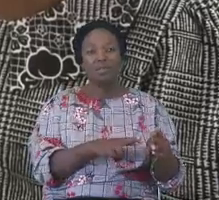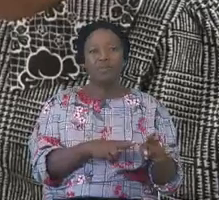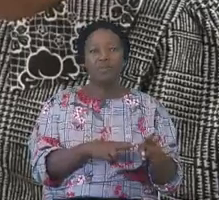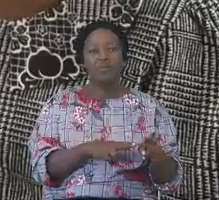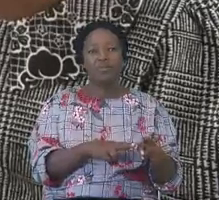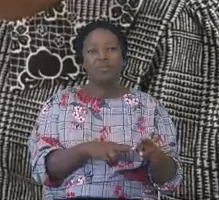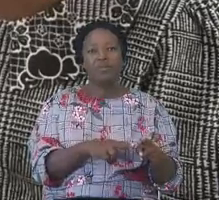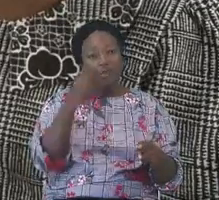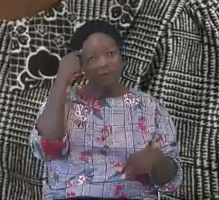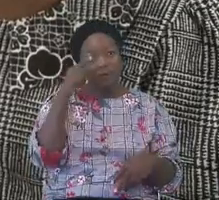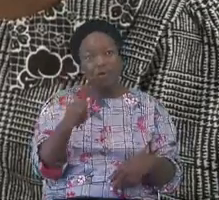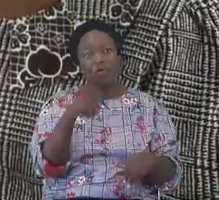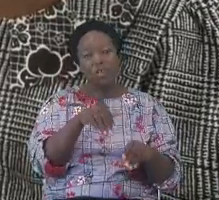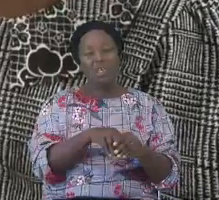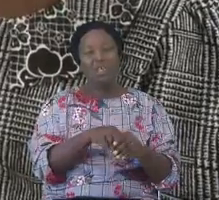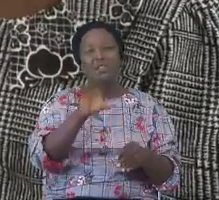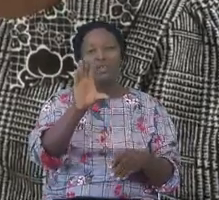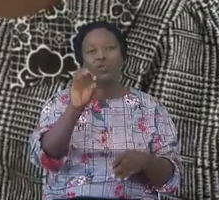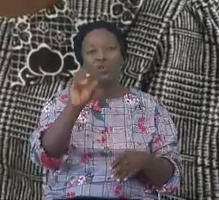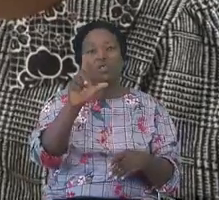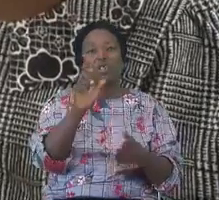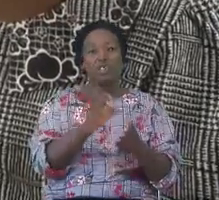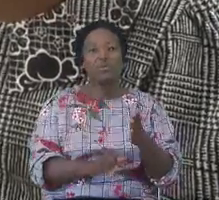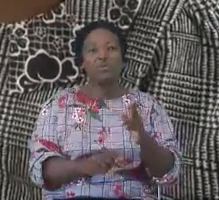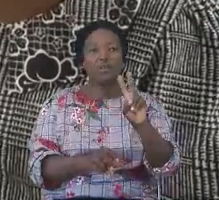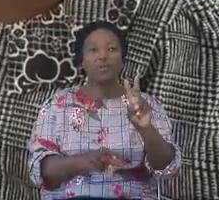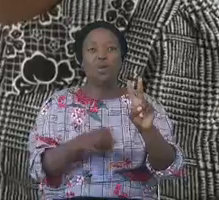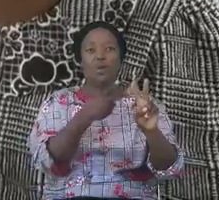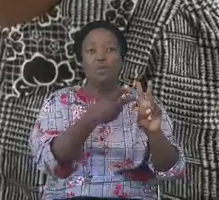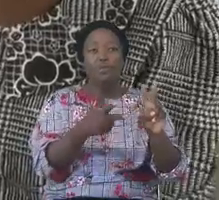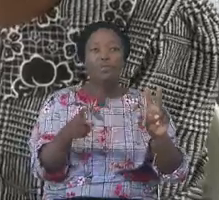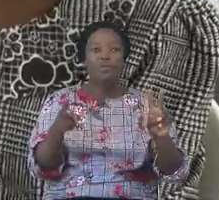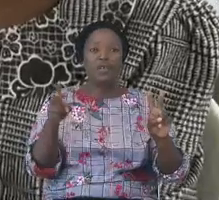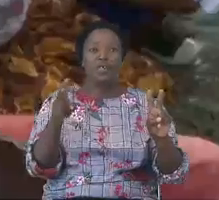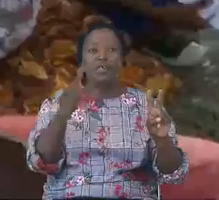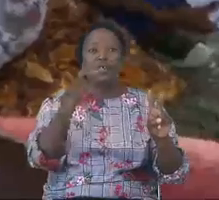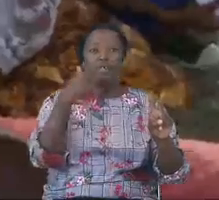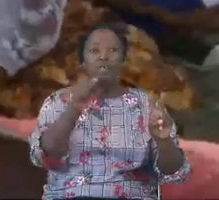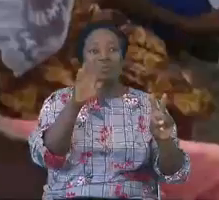manière. Tout est disponible pour toi.